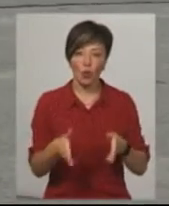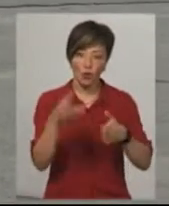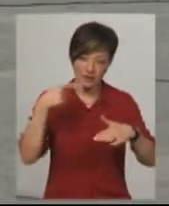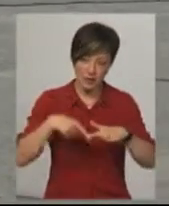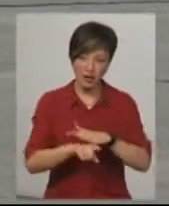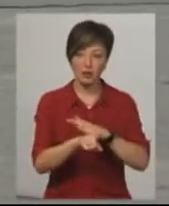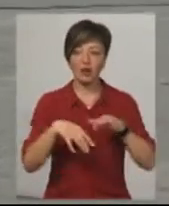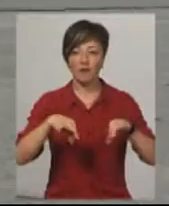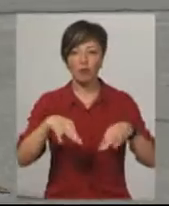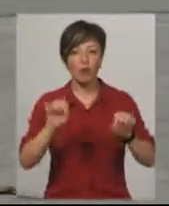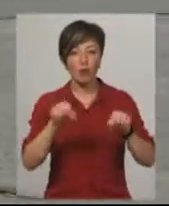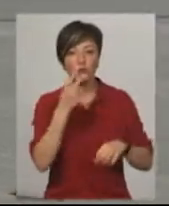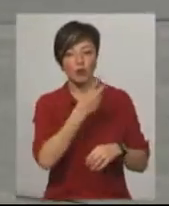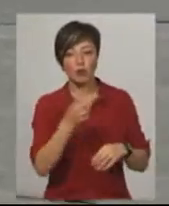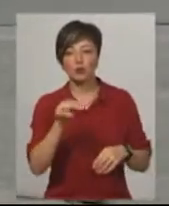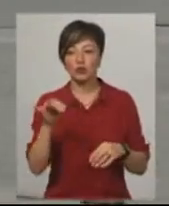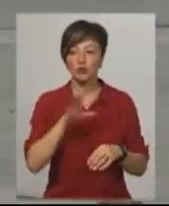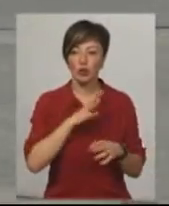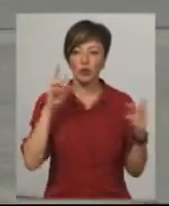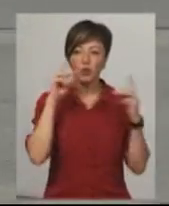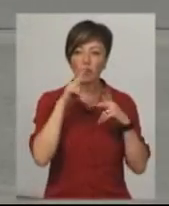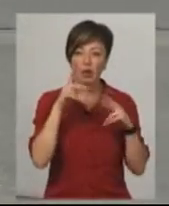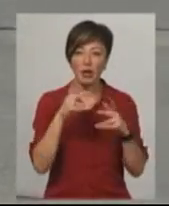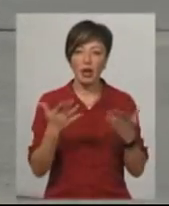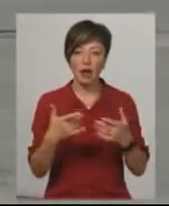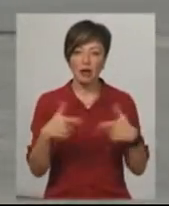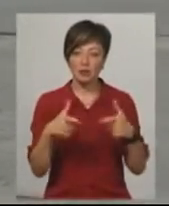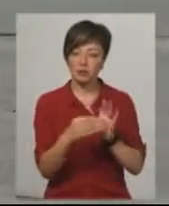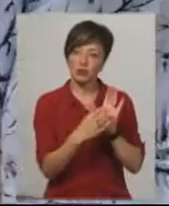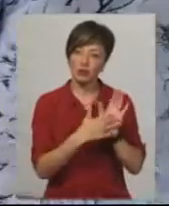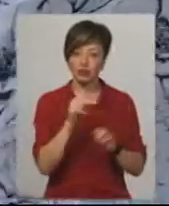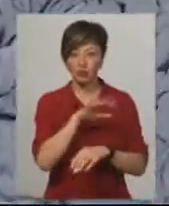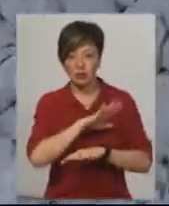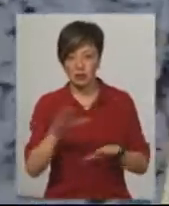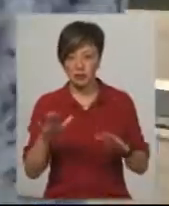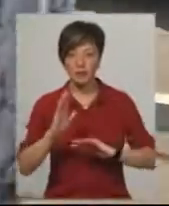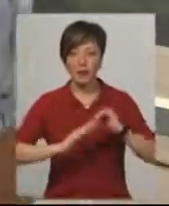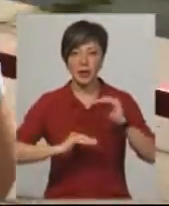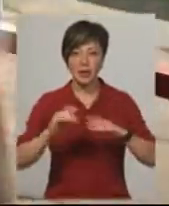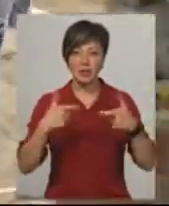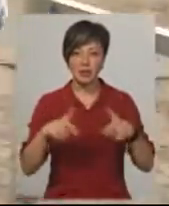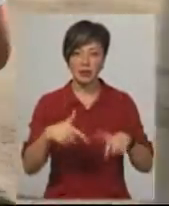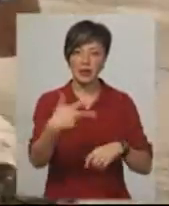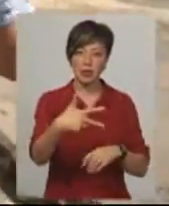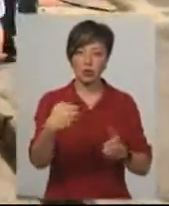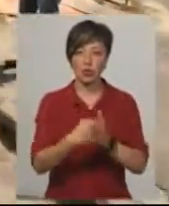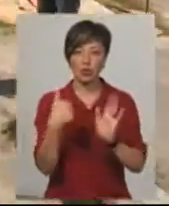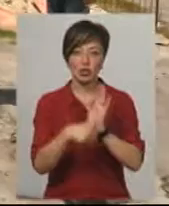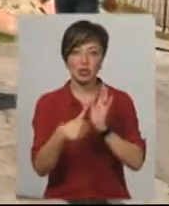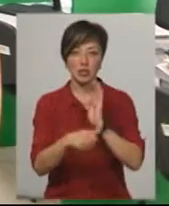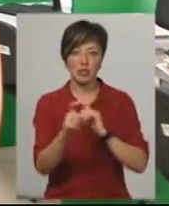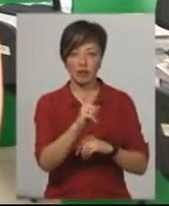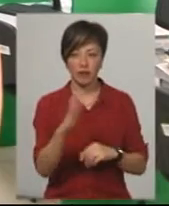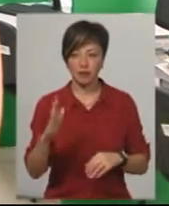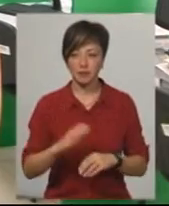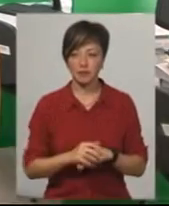всередині самого автомобіля. Можна побачити, чи були ті помилки, які екзаменатор зазначив, чи ні. На практичний іспит виділяється від 30 до 60